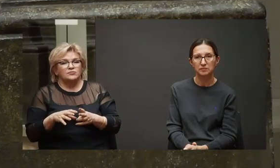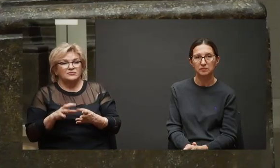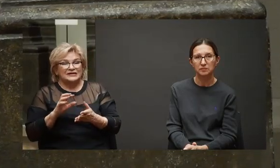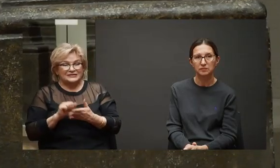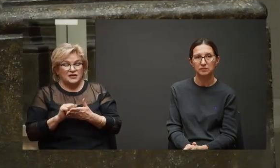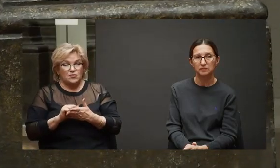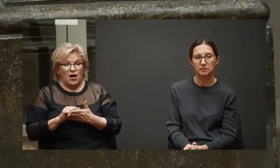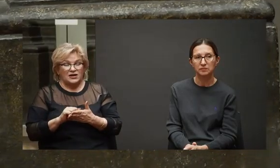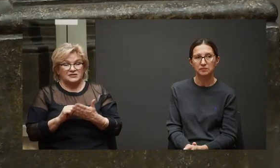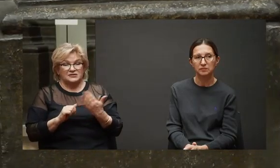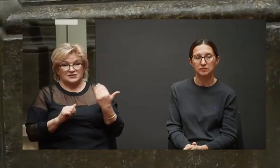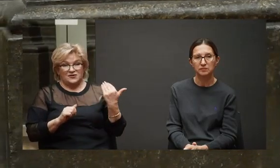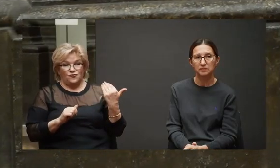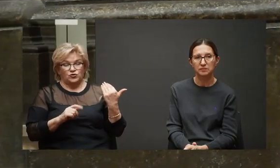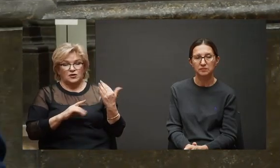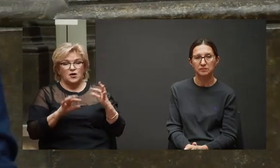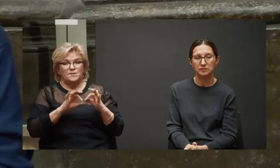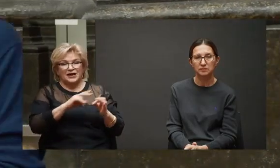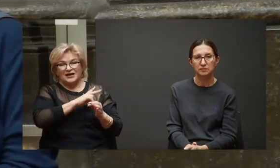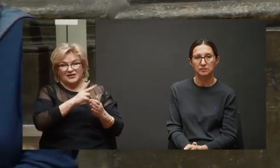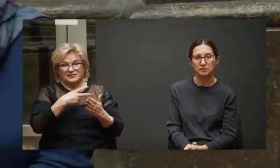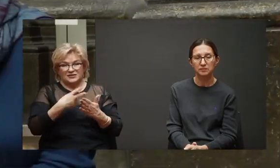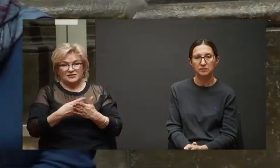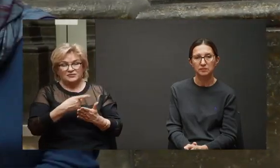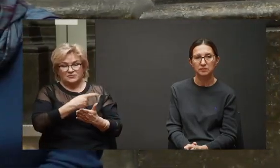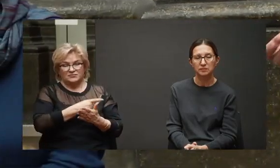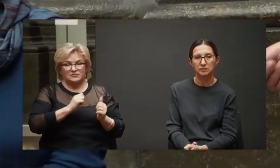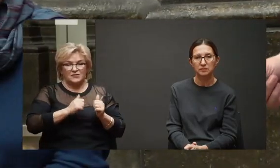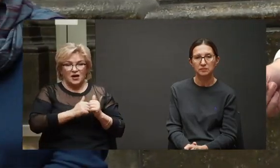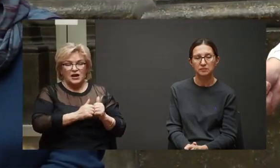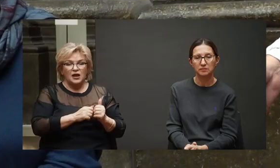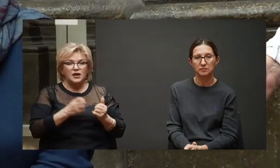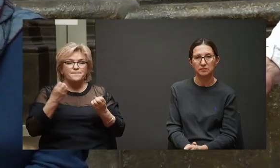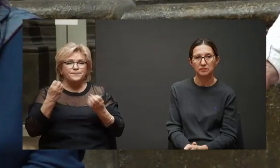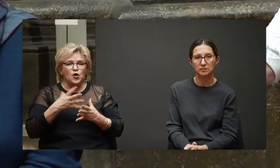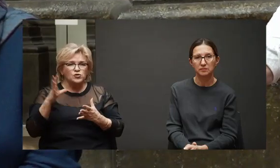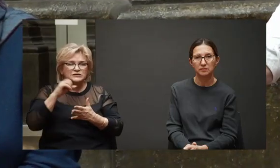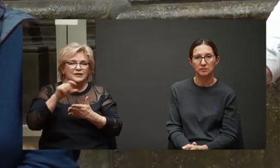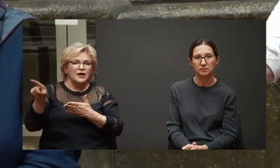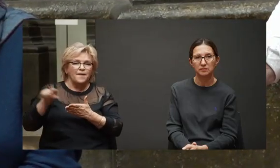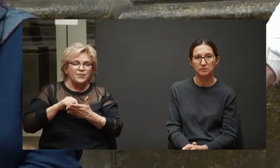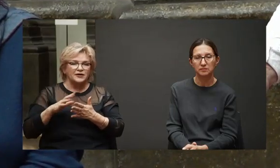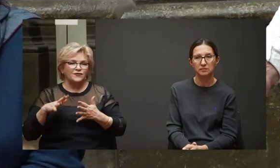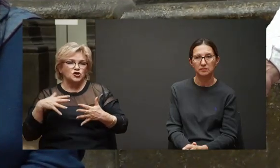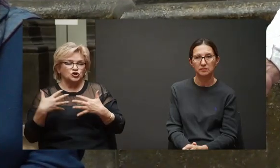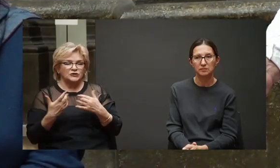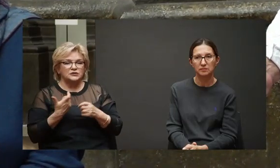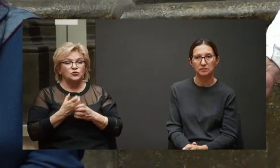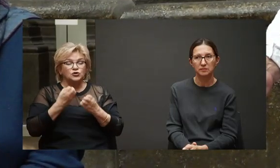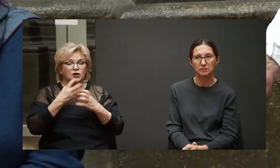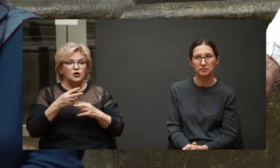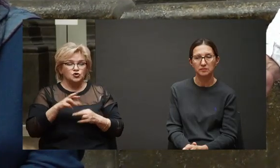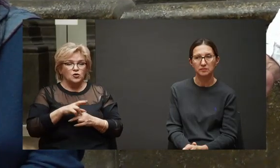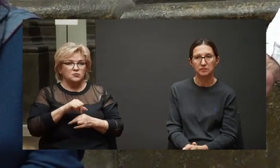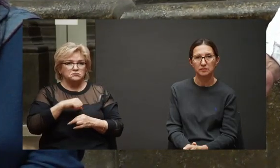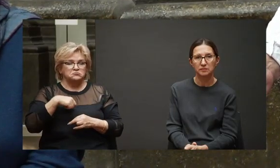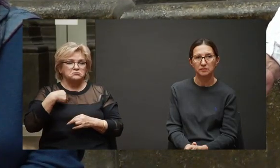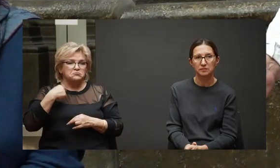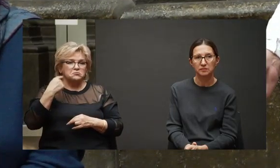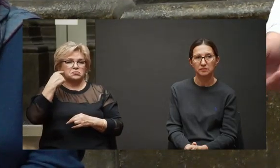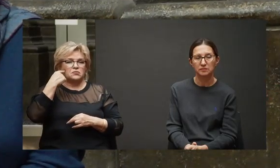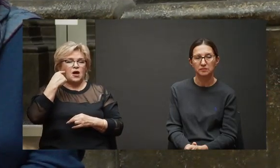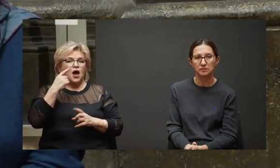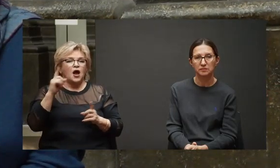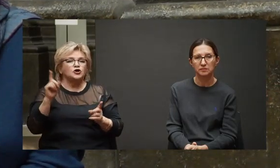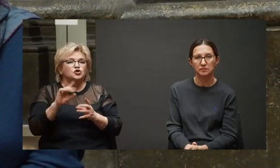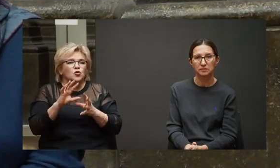вот нас сейчас прекрасно демонстрируют коллеги, просто копируя эти жесты, ты очень хорошо понимаешь,